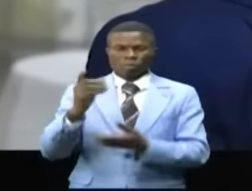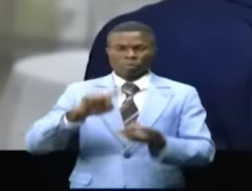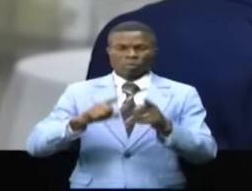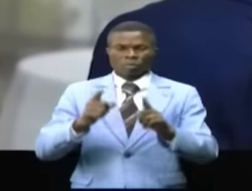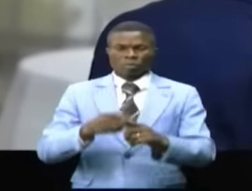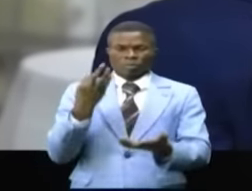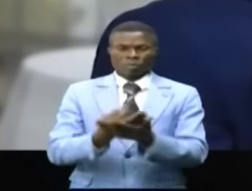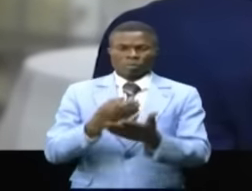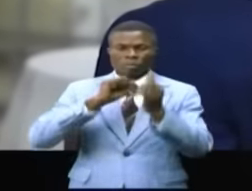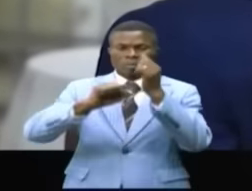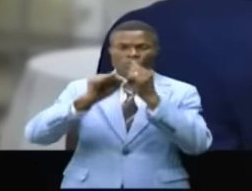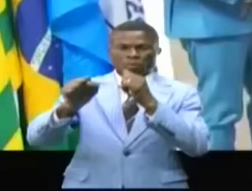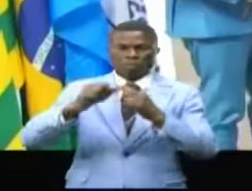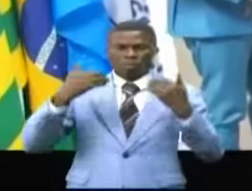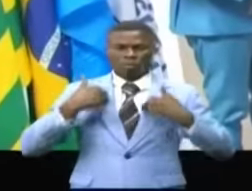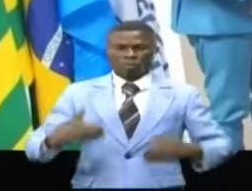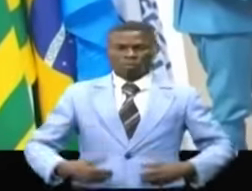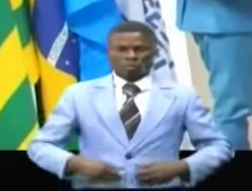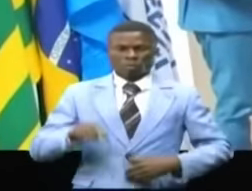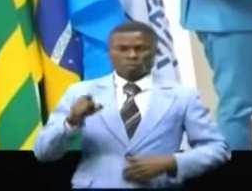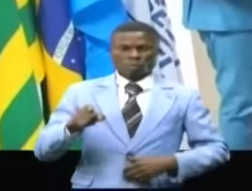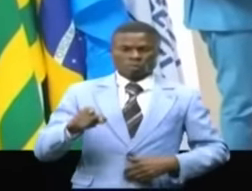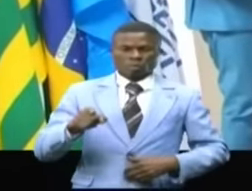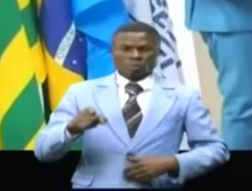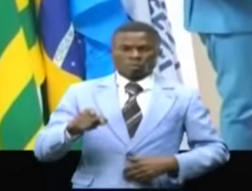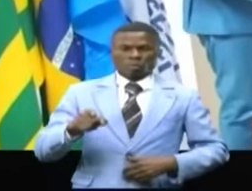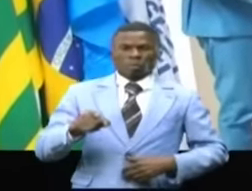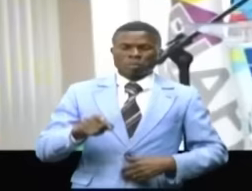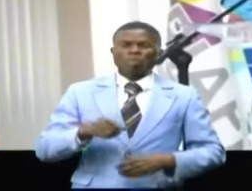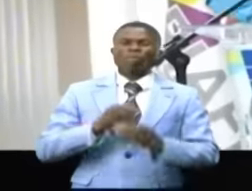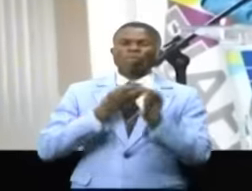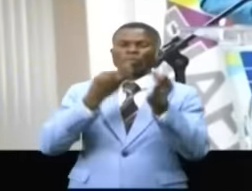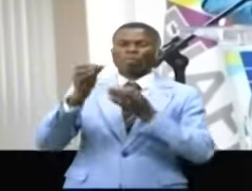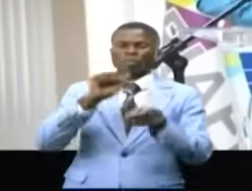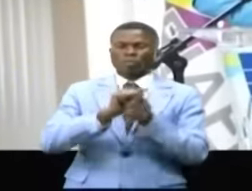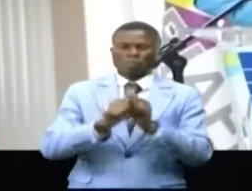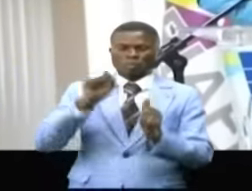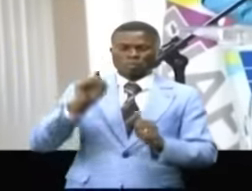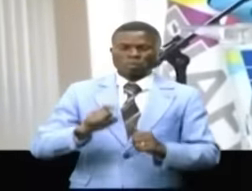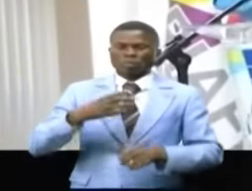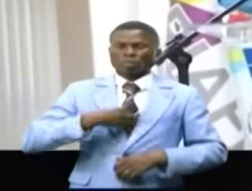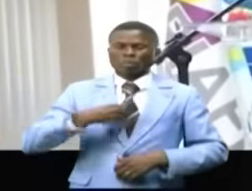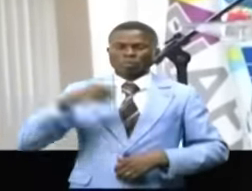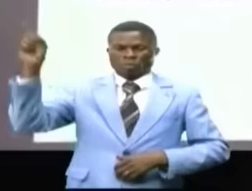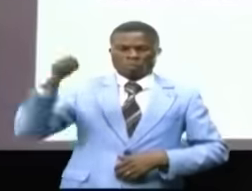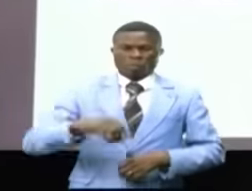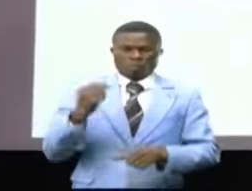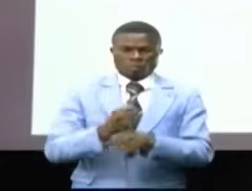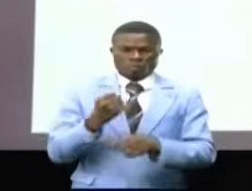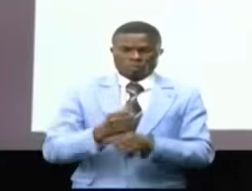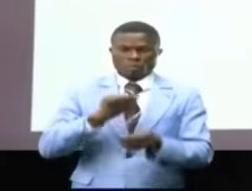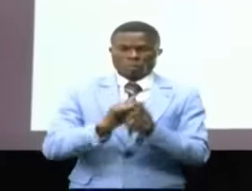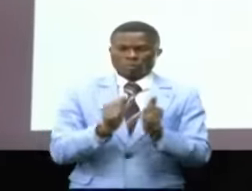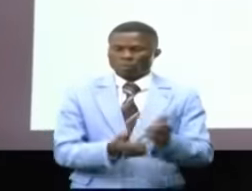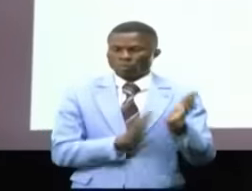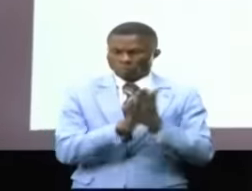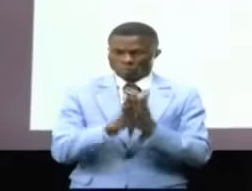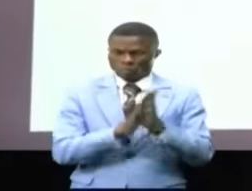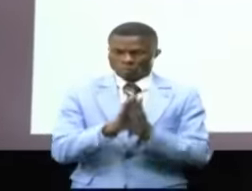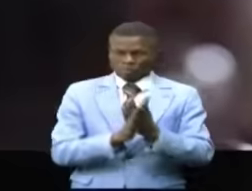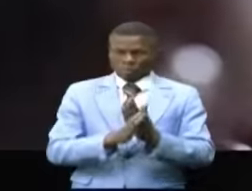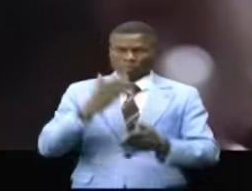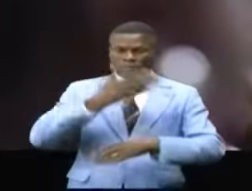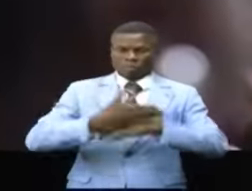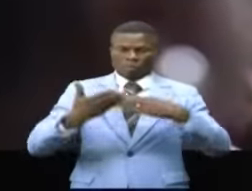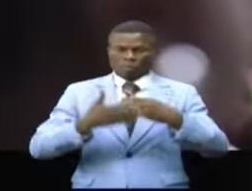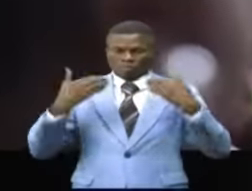fonds de promotion de la santé, Mika Marius, n'étale le besoin d'investissement de son secteur avec un accent sur les